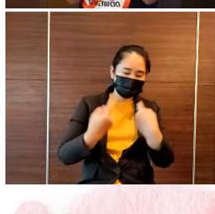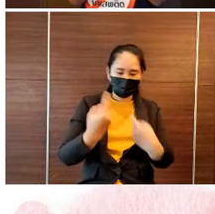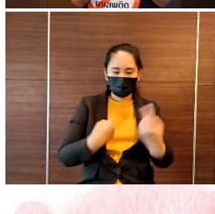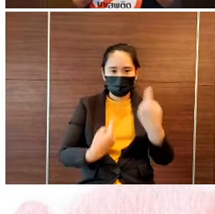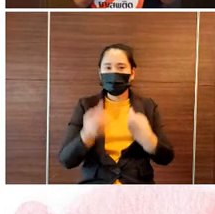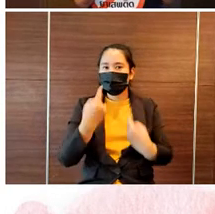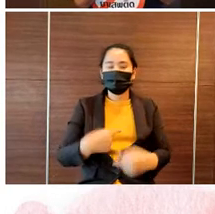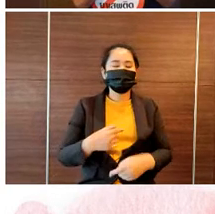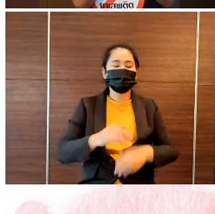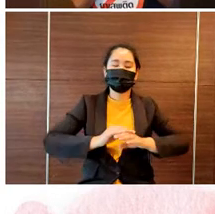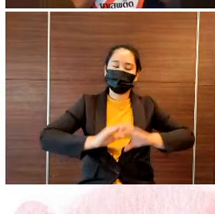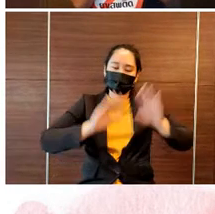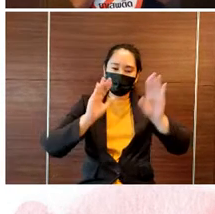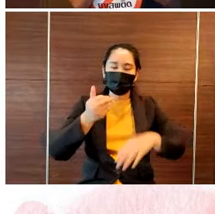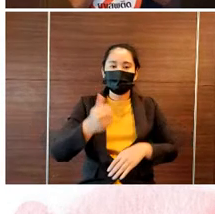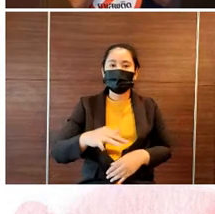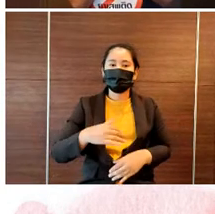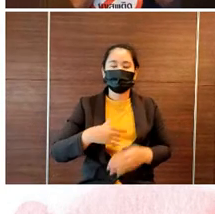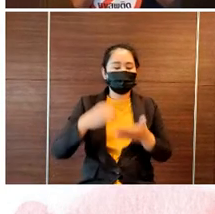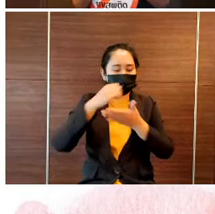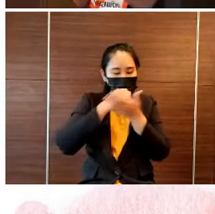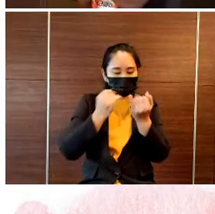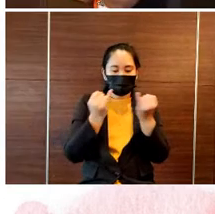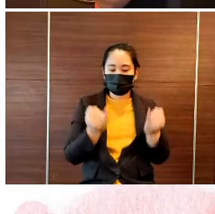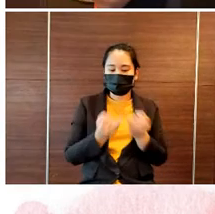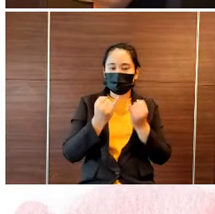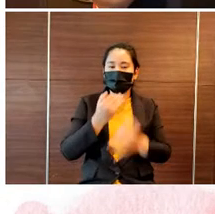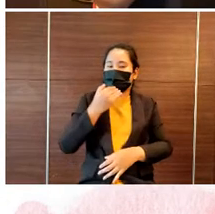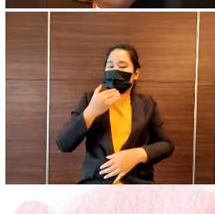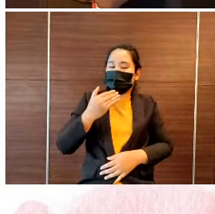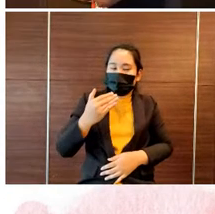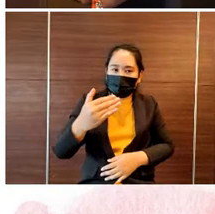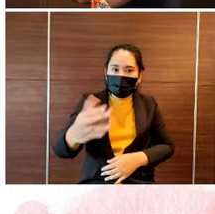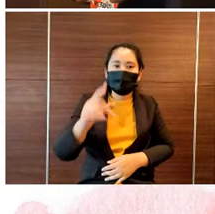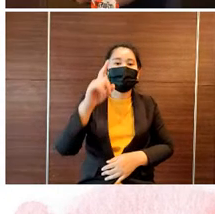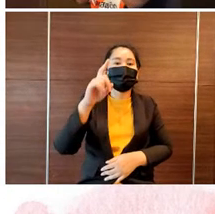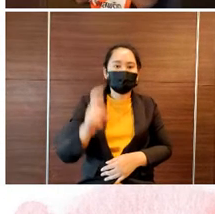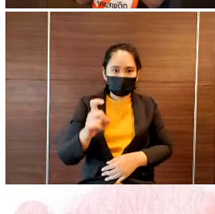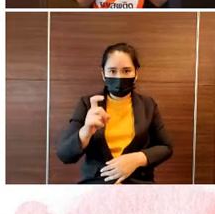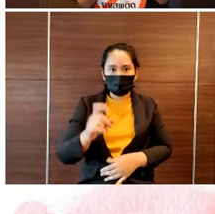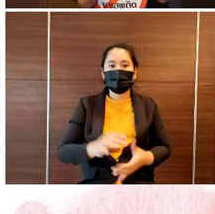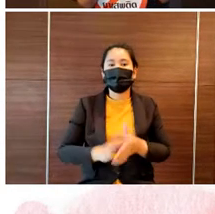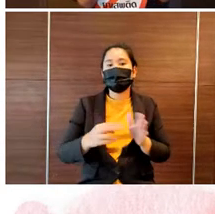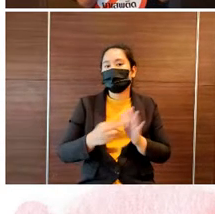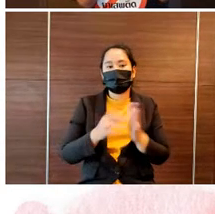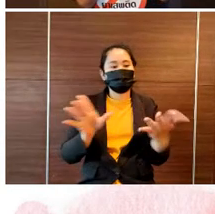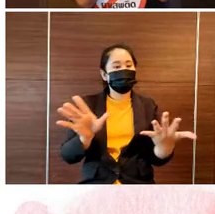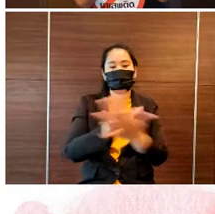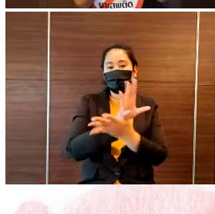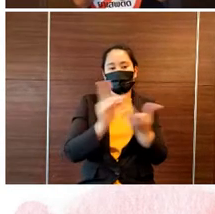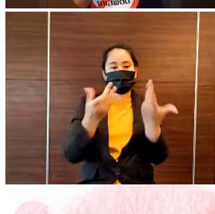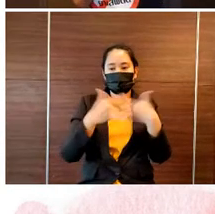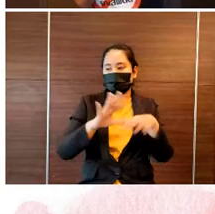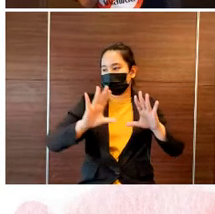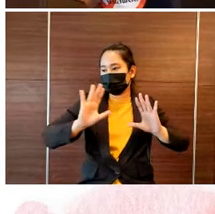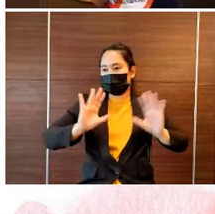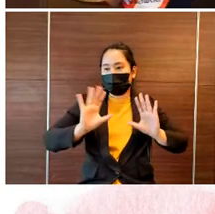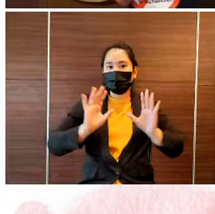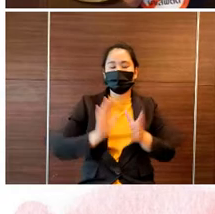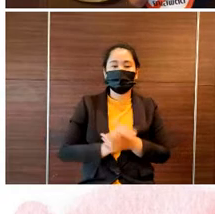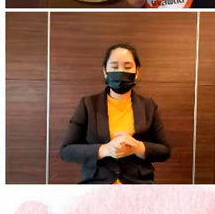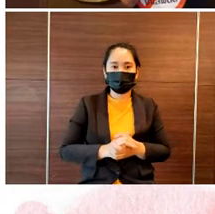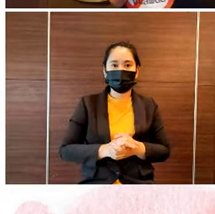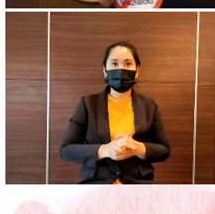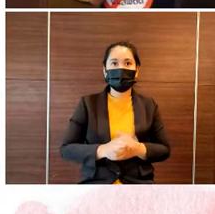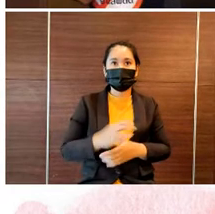ไม่ได้นะคะยังไงก็ต้องใช้ยาไปจนตายแล้วก็คิดว่าตัวเองไม่มีศักยภาพไม่สามารถที่จะอยู่ในสังคมหรือเข้าสังคมได้อย